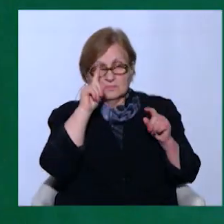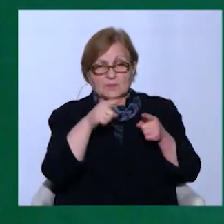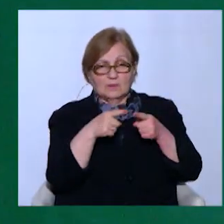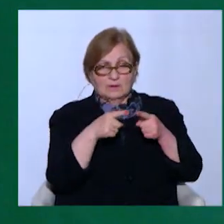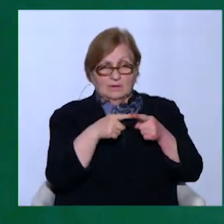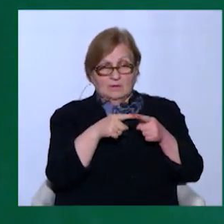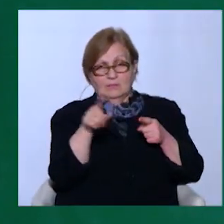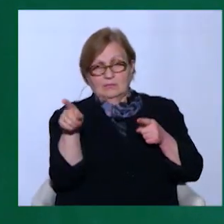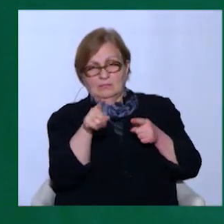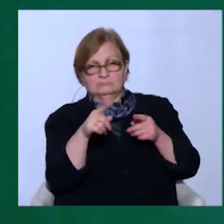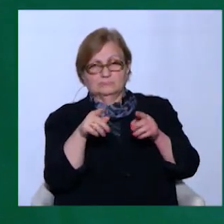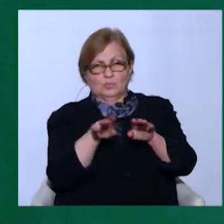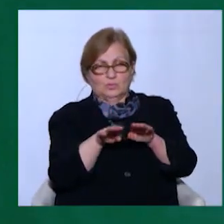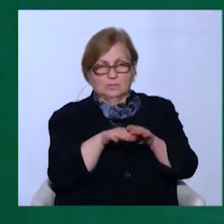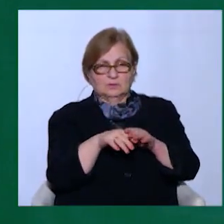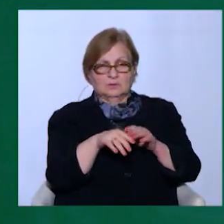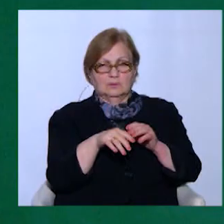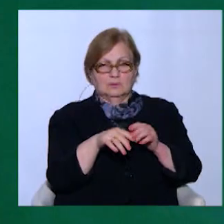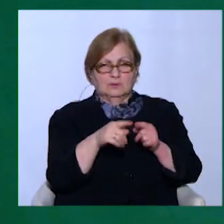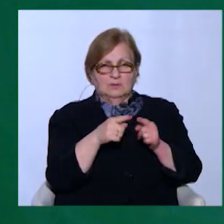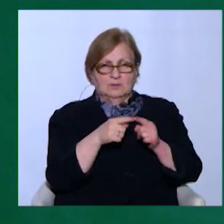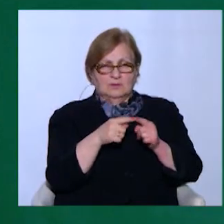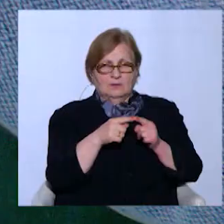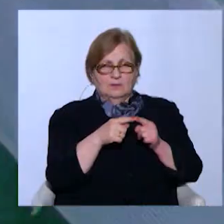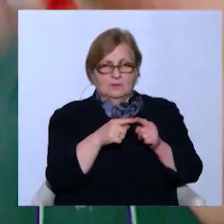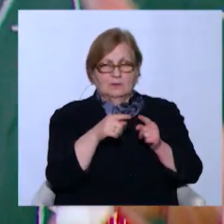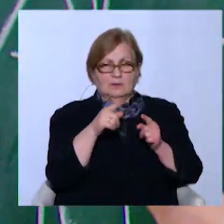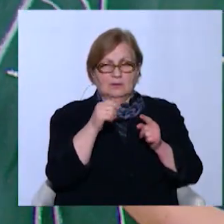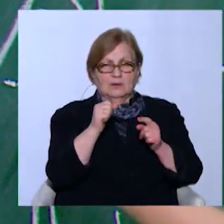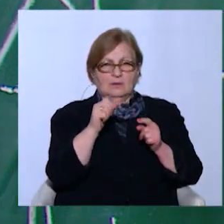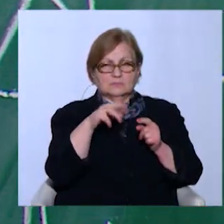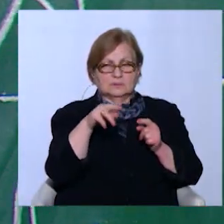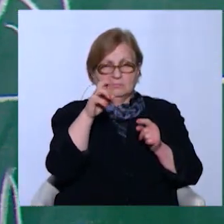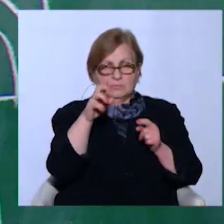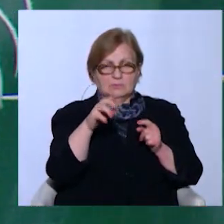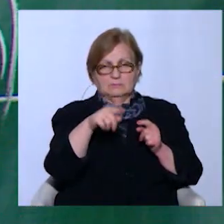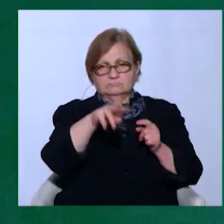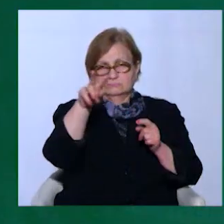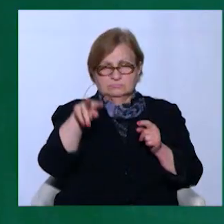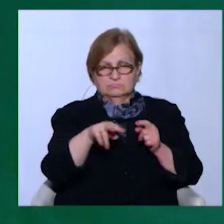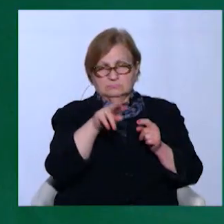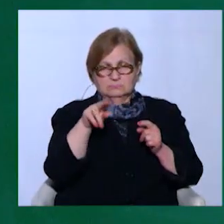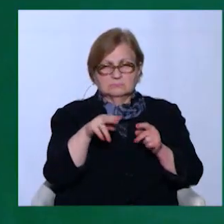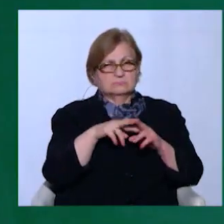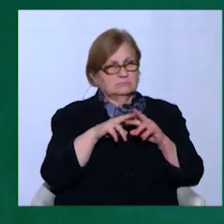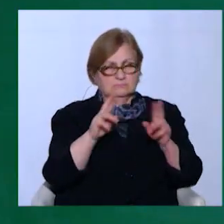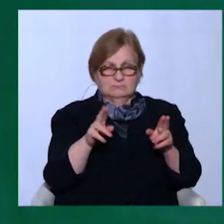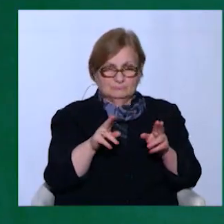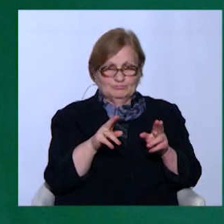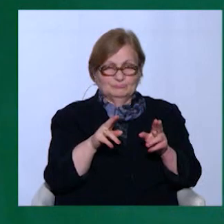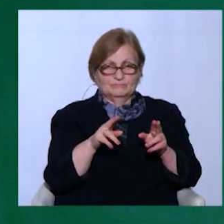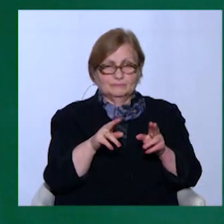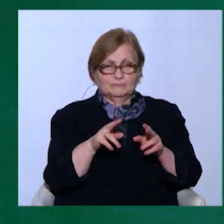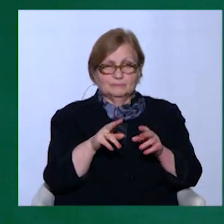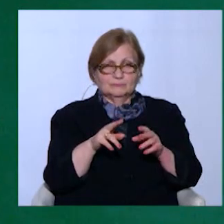A, კუთხე A პირველი სტოლია. კუთხე A, D, B, კუთხე A პირველი, D პირველი, B პირველი სტოლია. ესე იგი